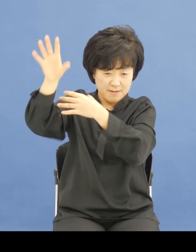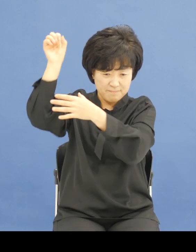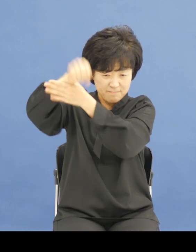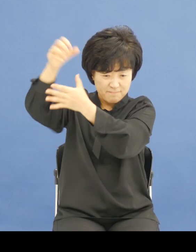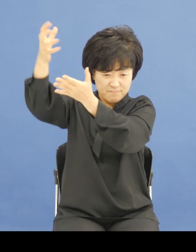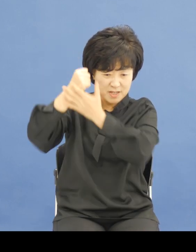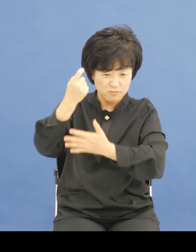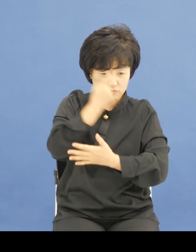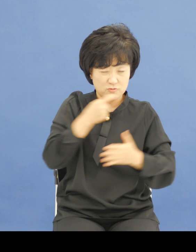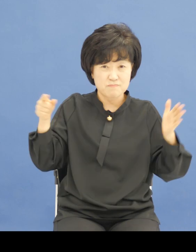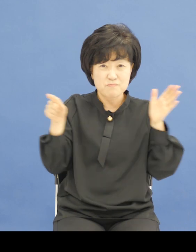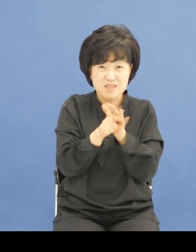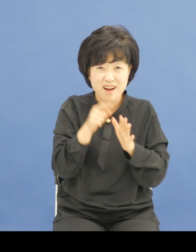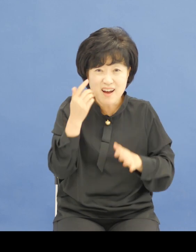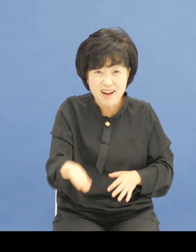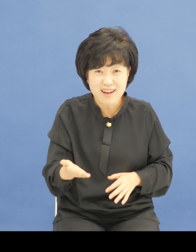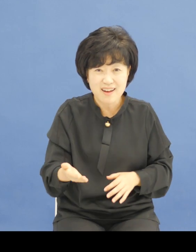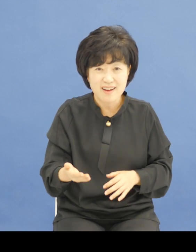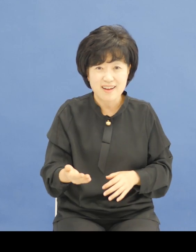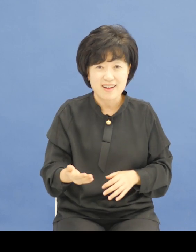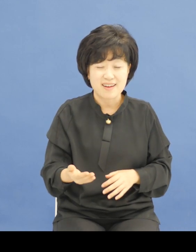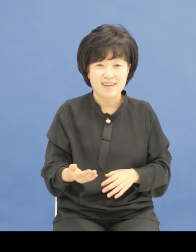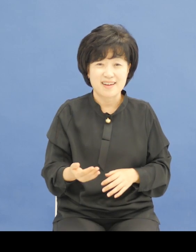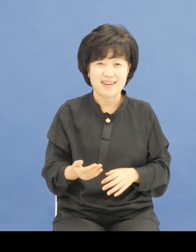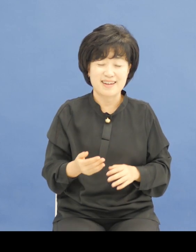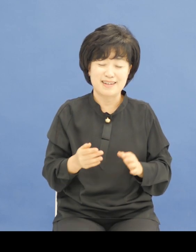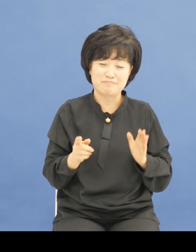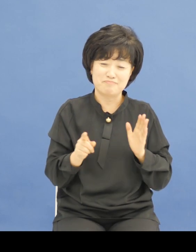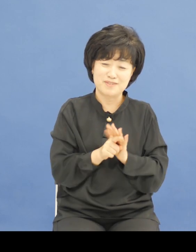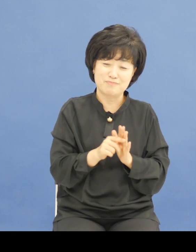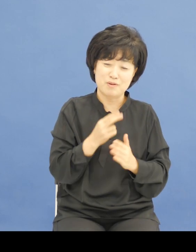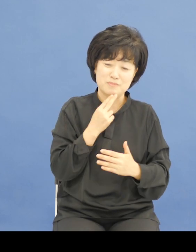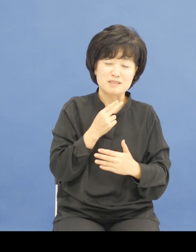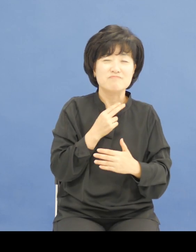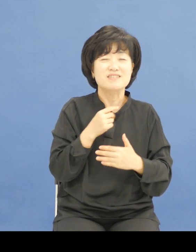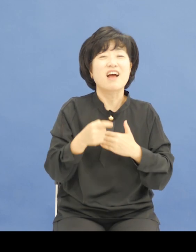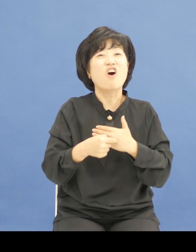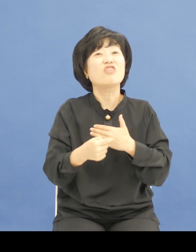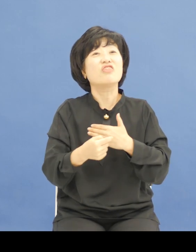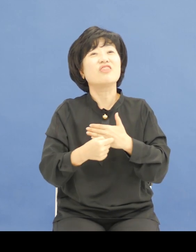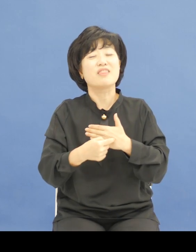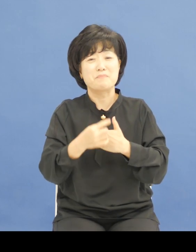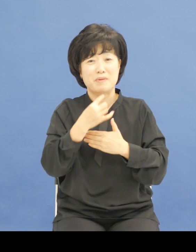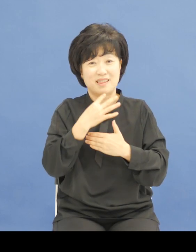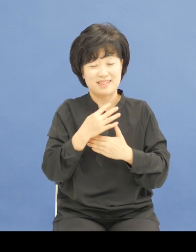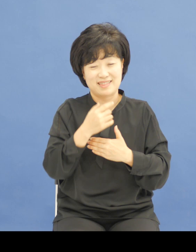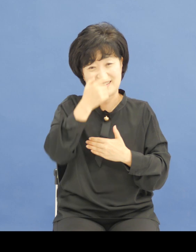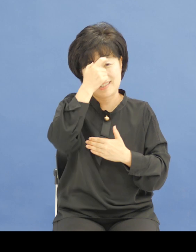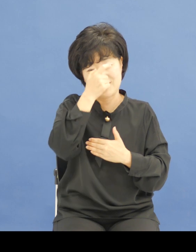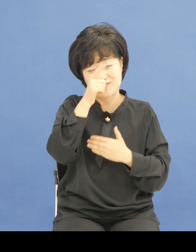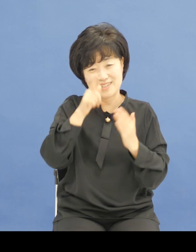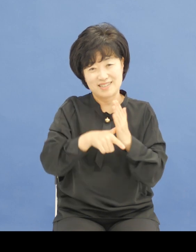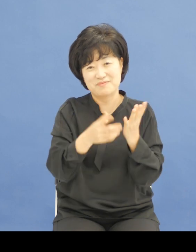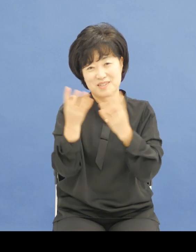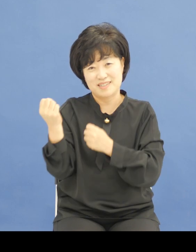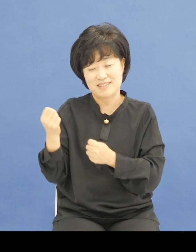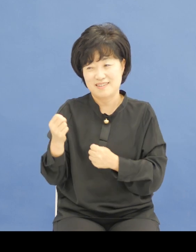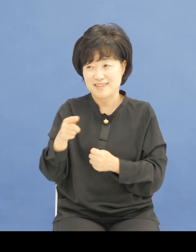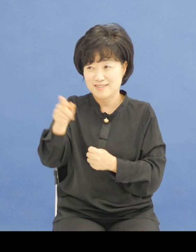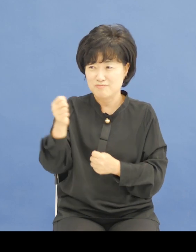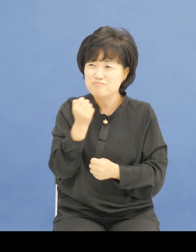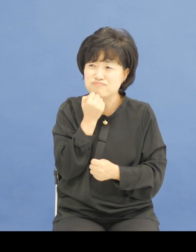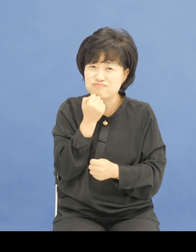우리는 안 믿는 경우도 많거든. 아, 그래요? 그러니까 질문을 하니까 피식피식 웃더라고. 그렇게 하고 이제 그가 교회가